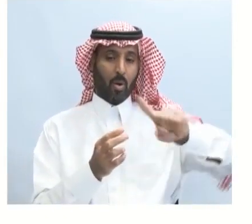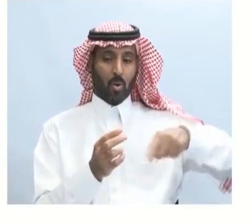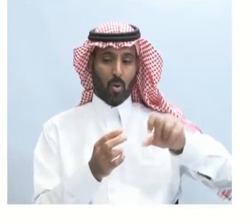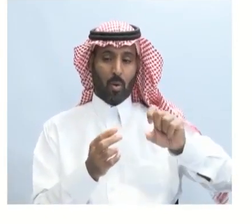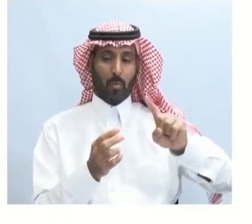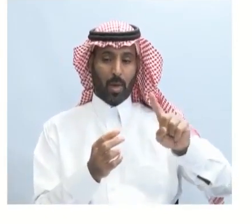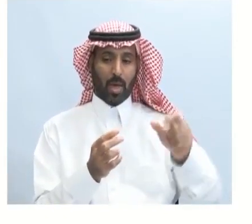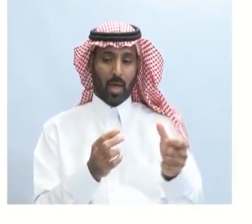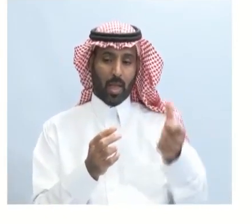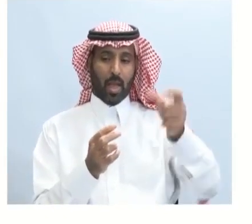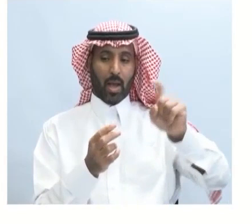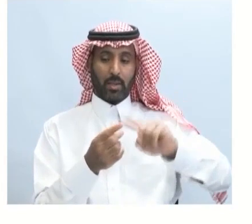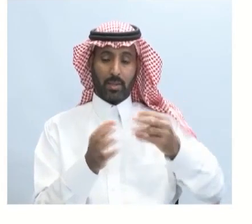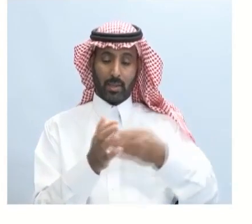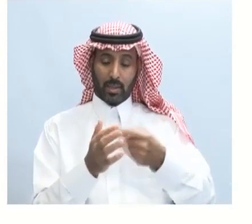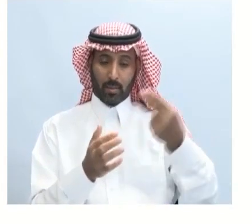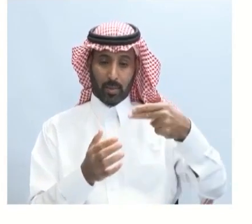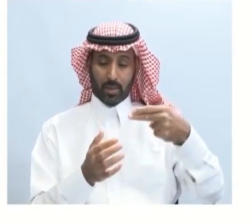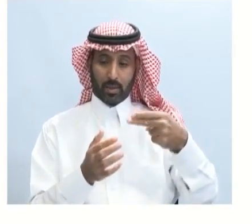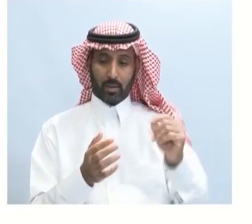وهو لاحظ انه هنا انتهى